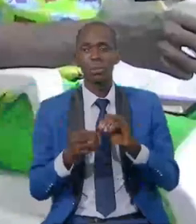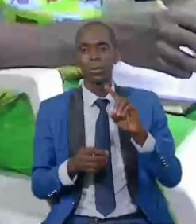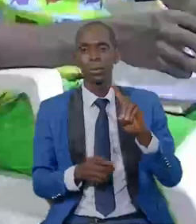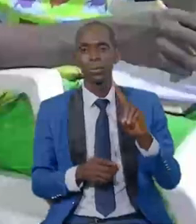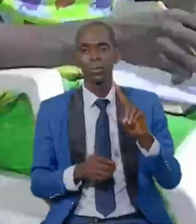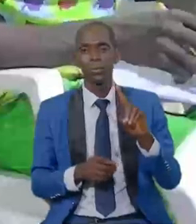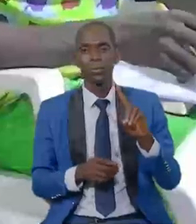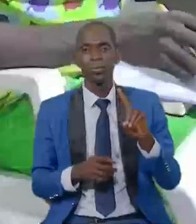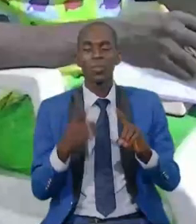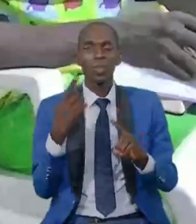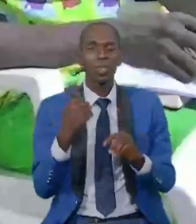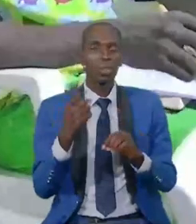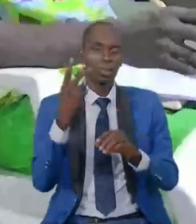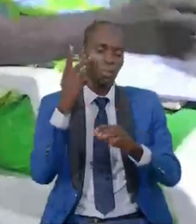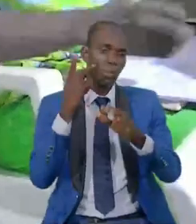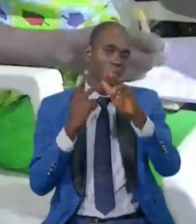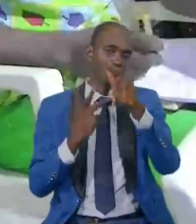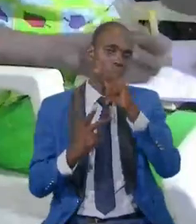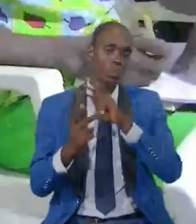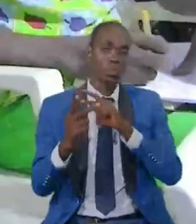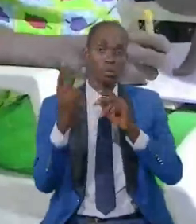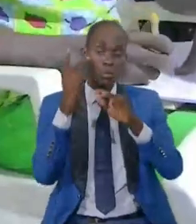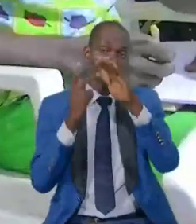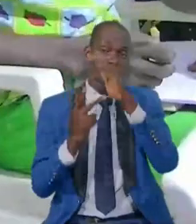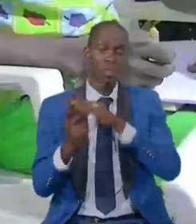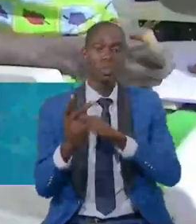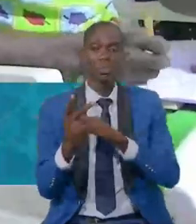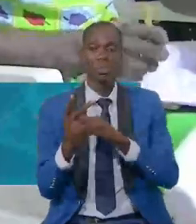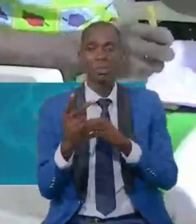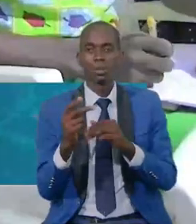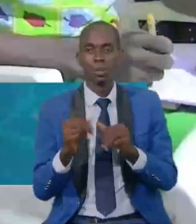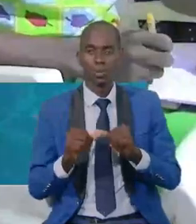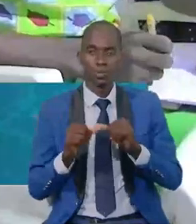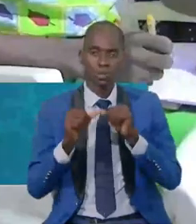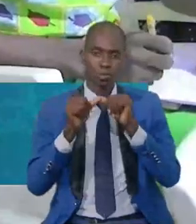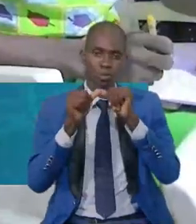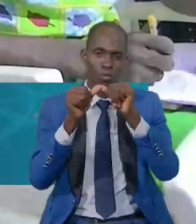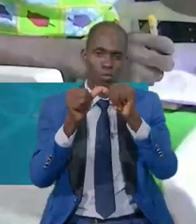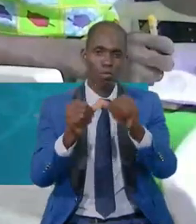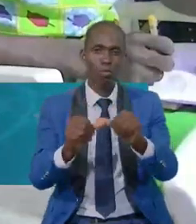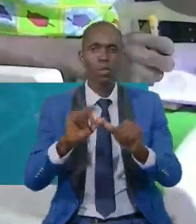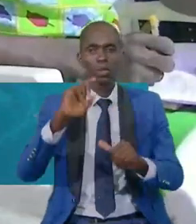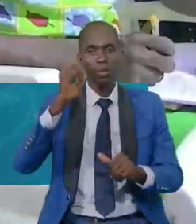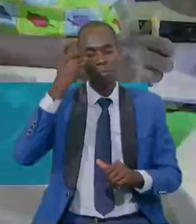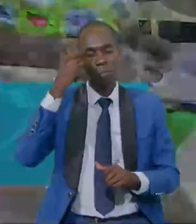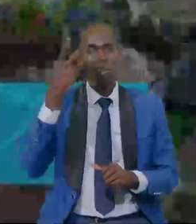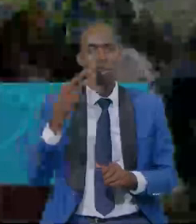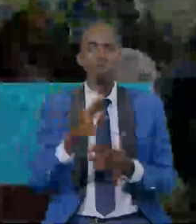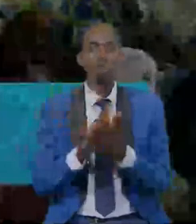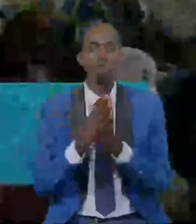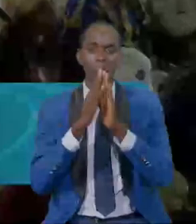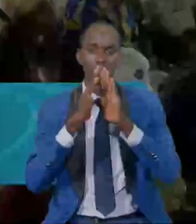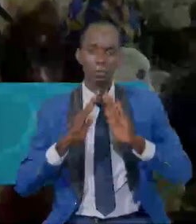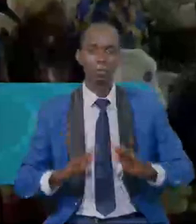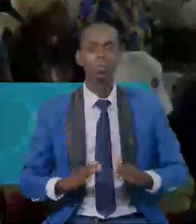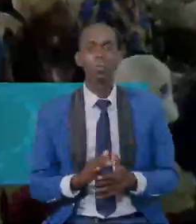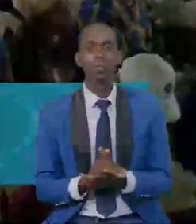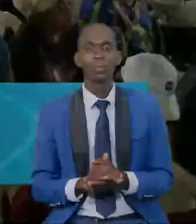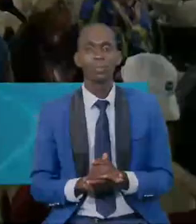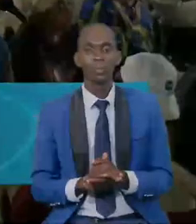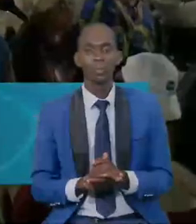the prophetic perpetual government of peace. Premier point, le gouvernement perpétuel